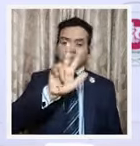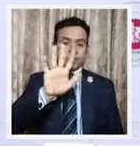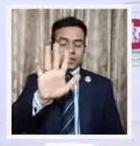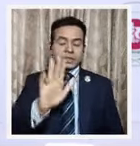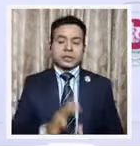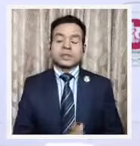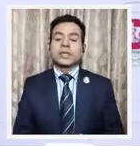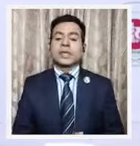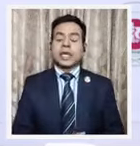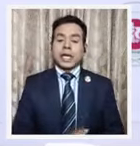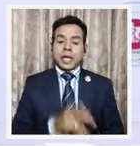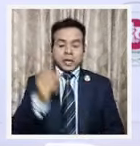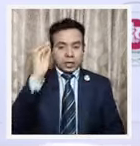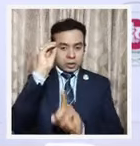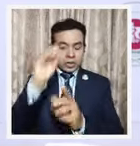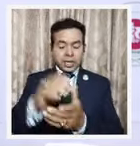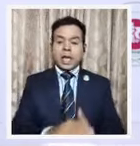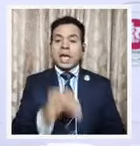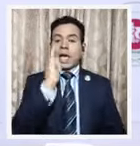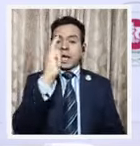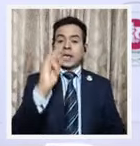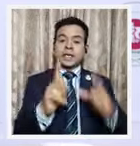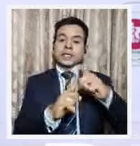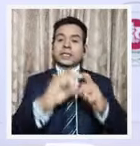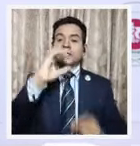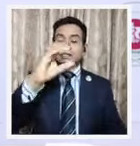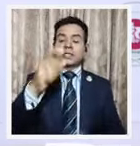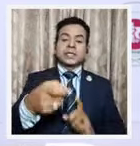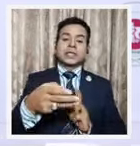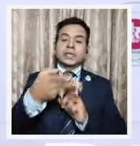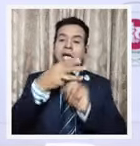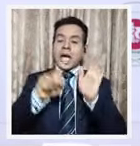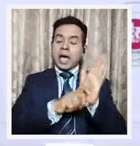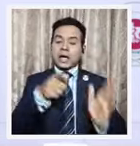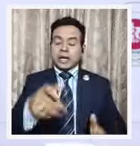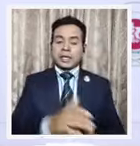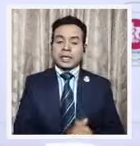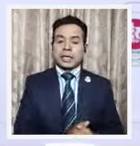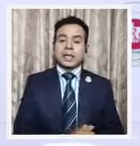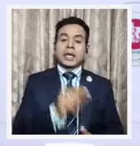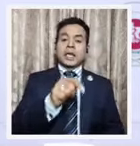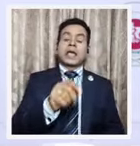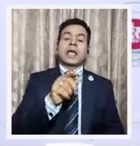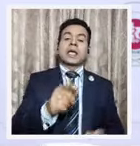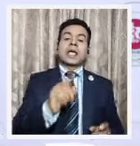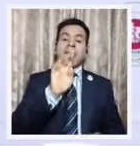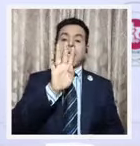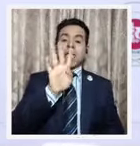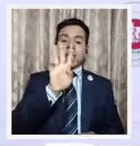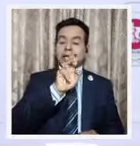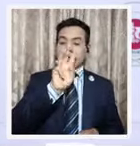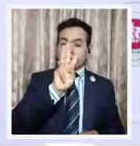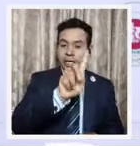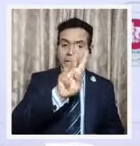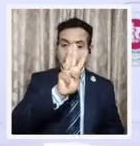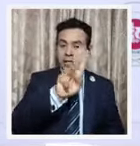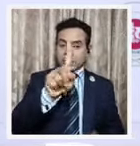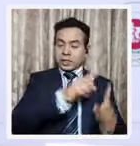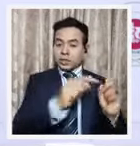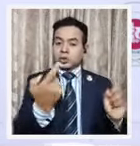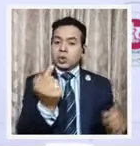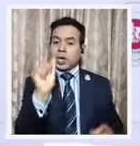62,470টি, আইডিসিআরের দুটি নাম্বারে ফোন গ্রহণ করা হয়েছে 485টি। এখানে উল্লেখ্য